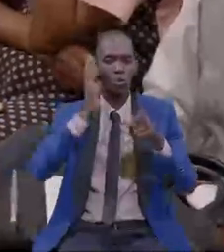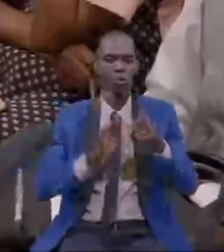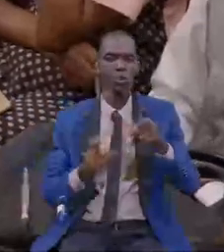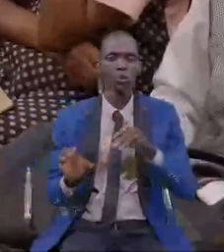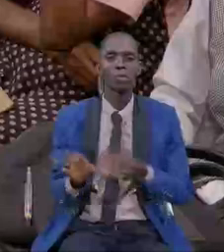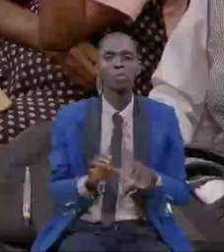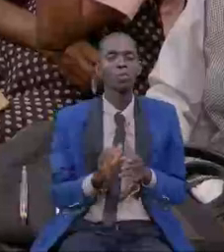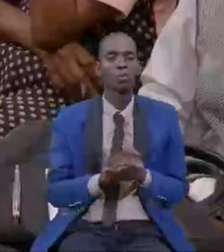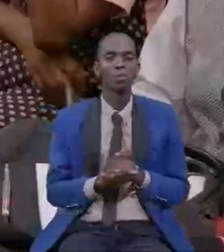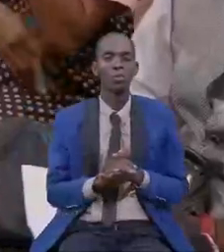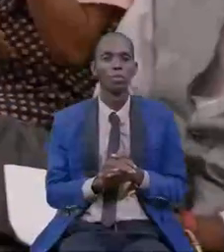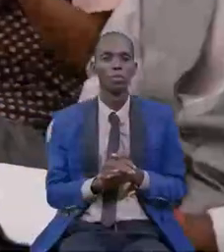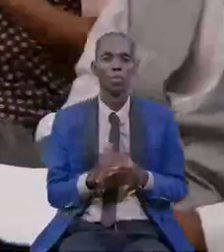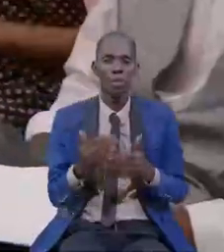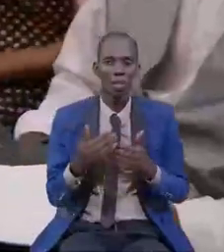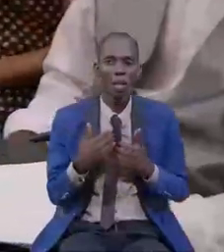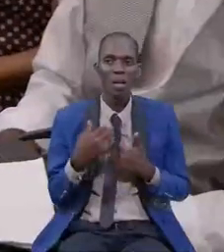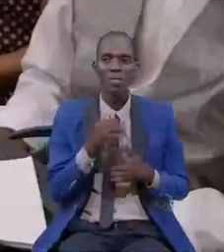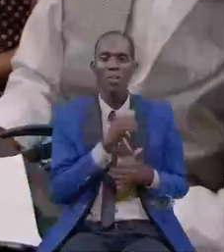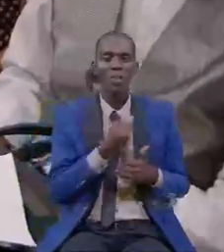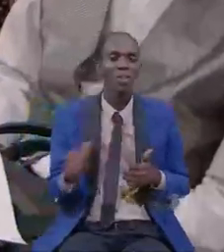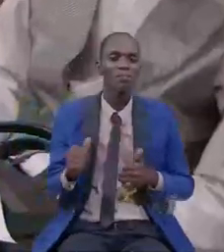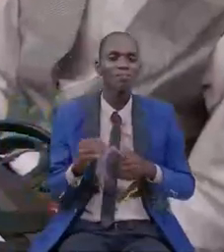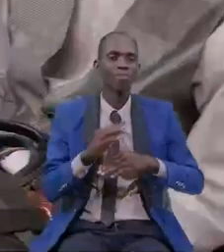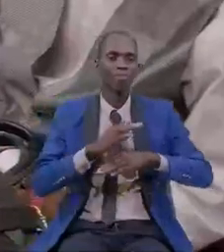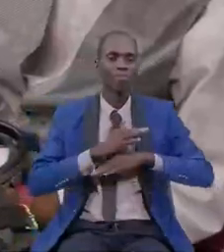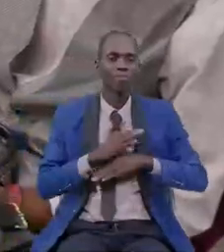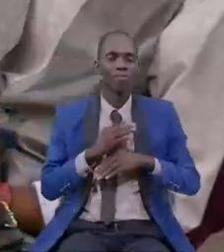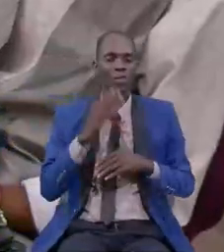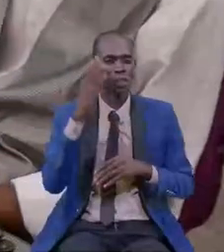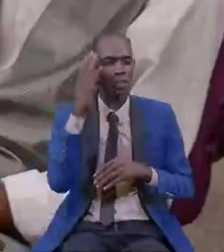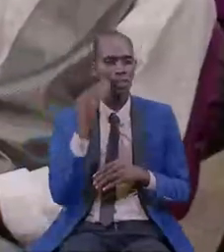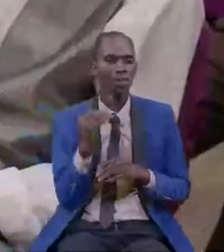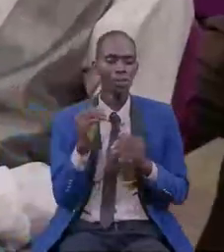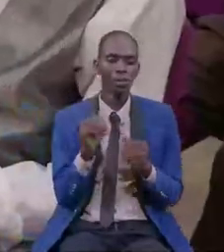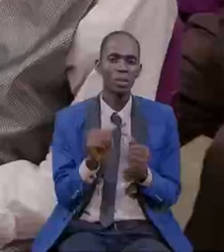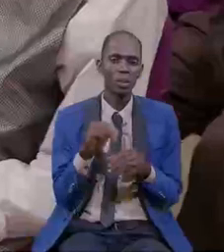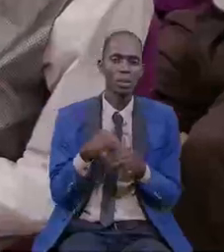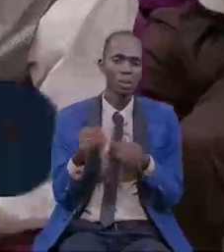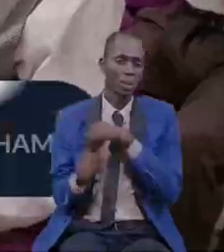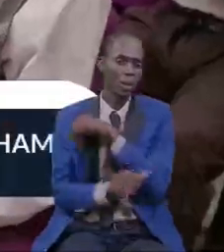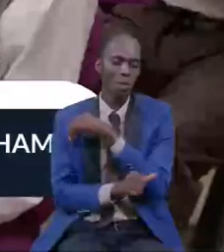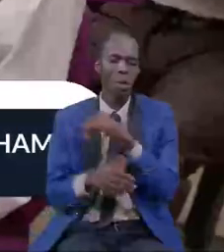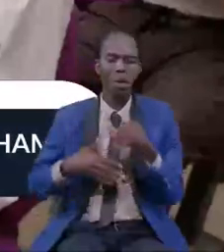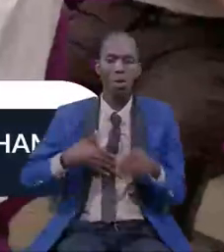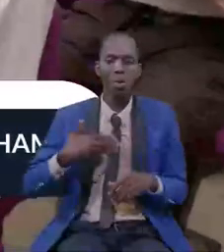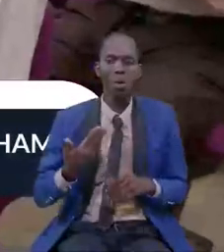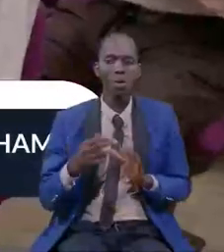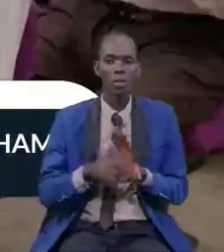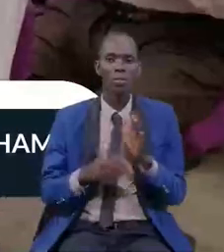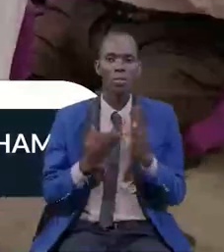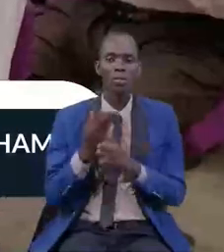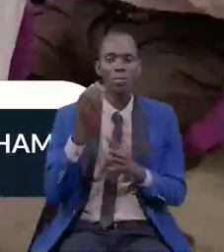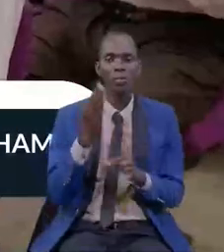ici l'expérience de sanctification dans la volonté d'Abraham à travers la foi numéro